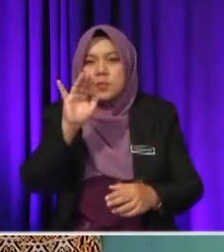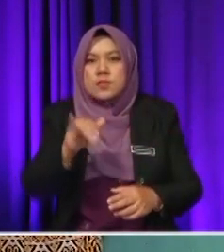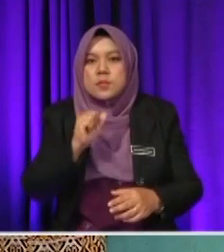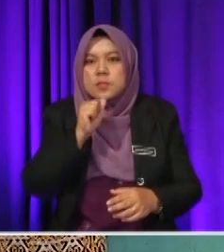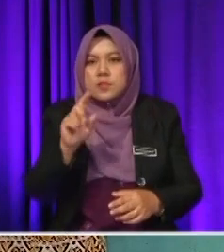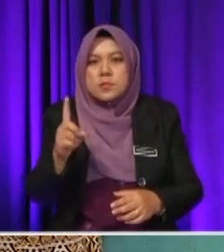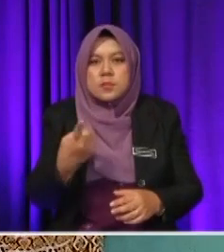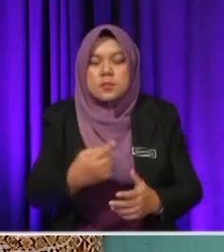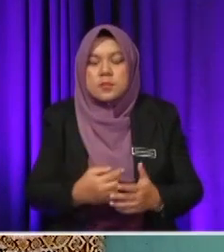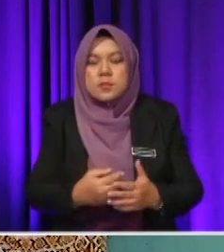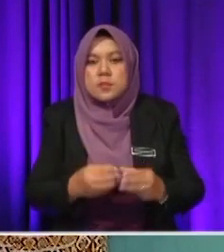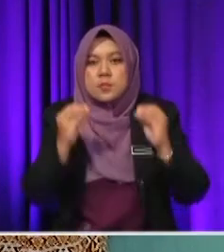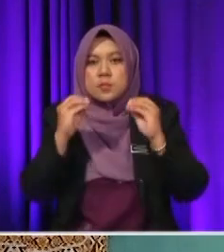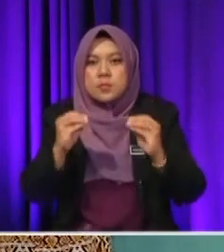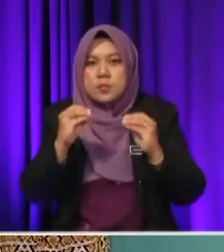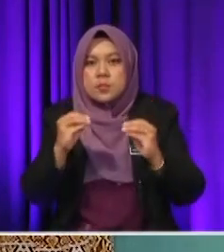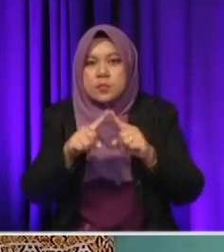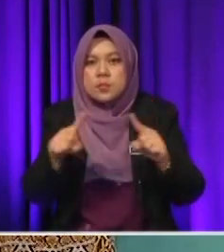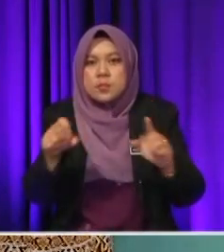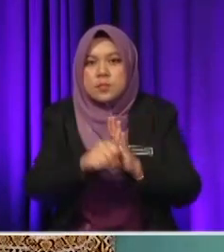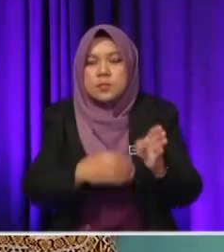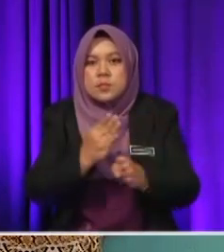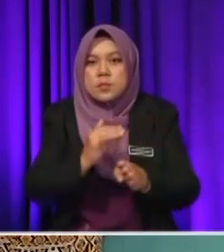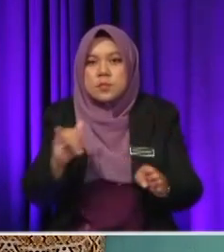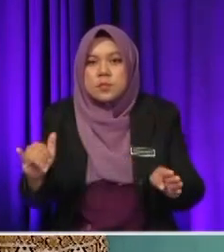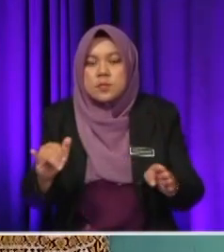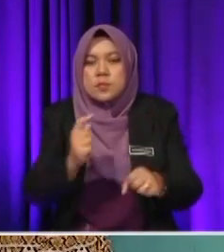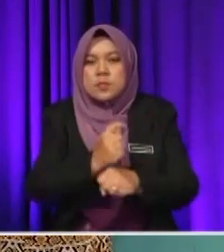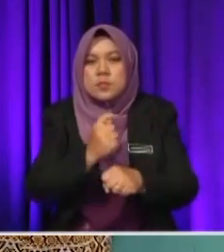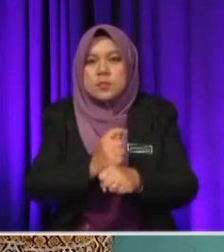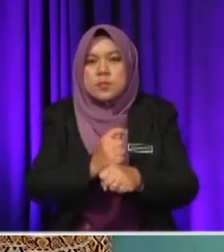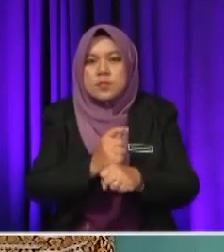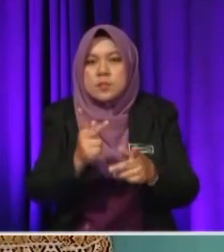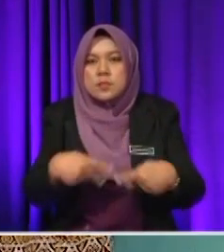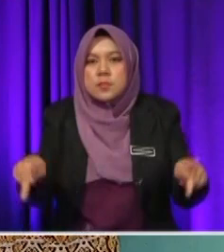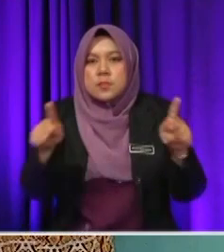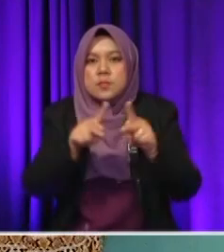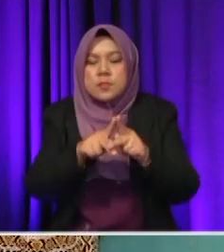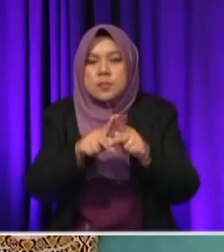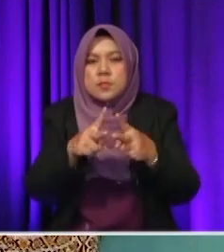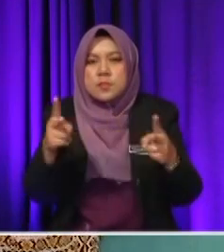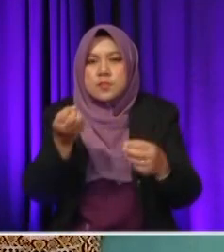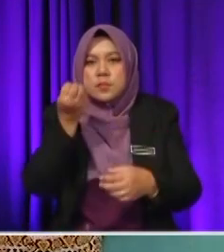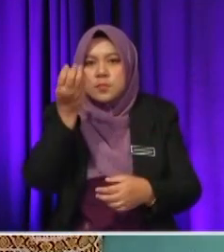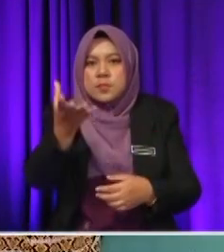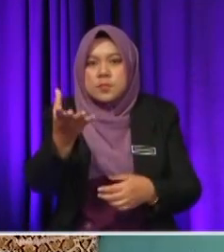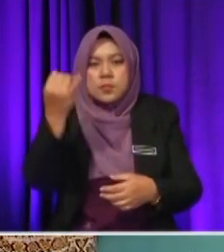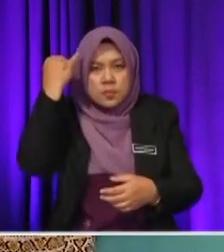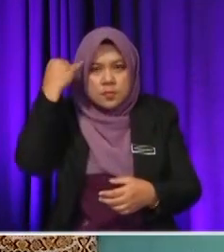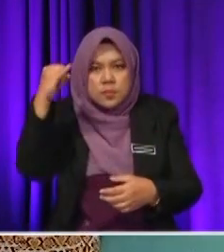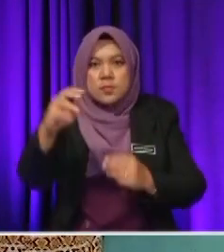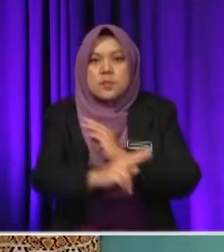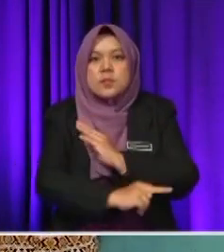sekadar mengajar tetapi sebenarnya berperan penting dalam menyampaikan ideal nasionalisme